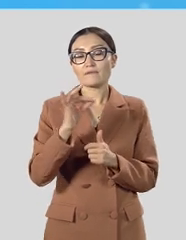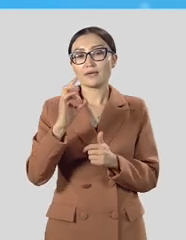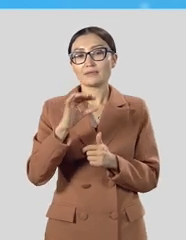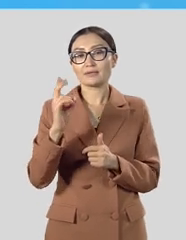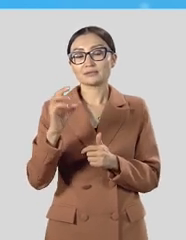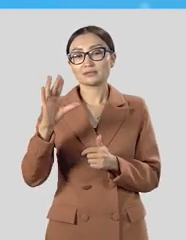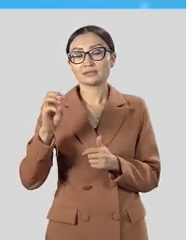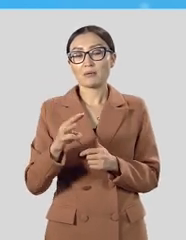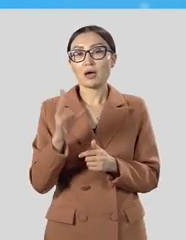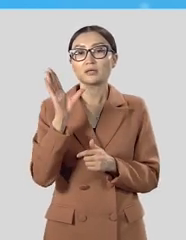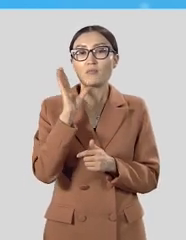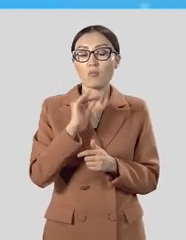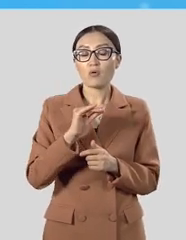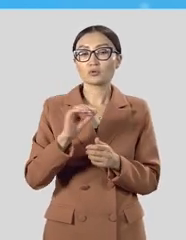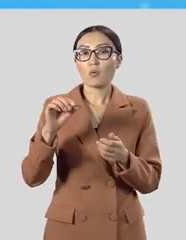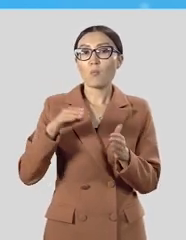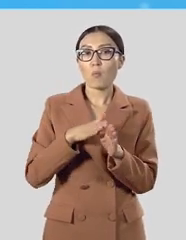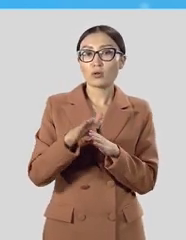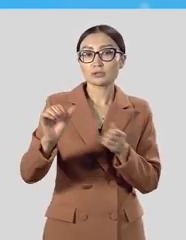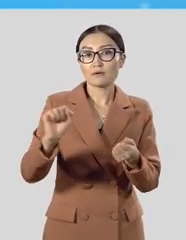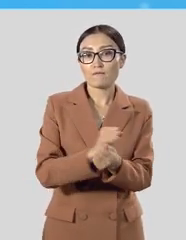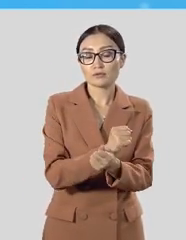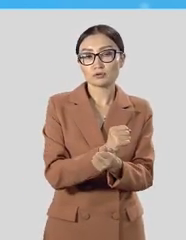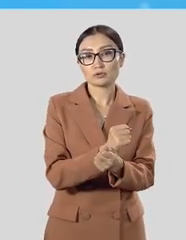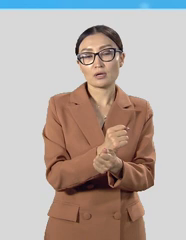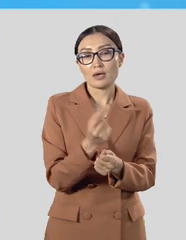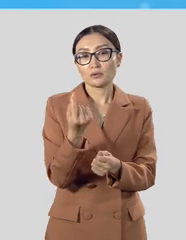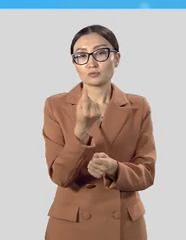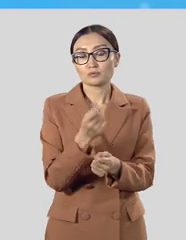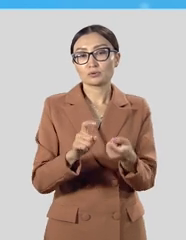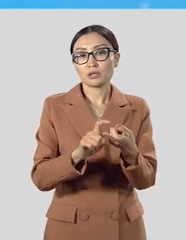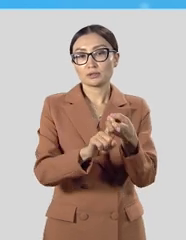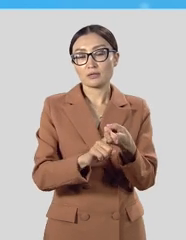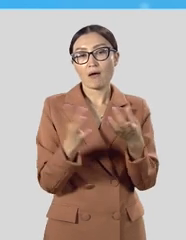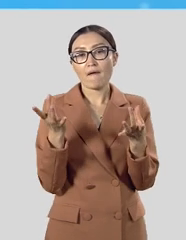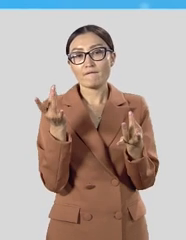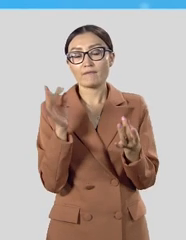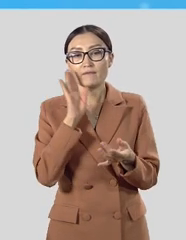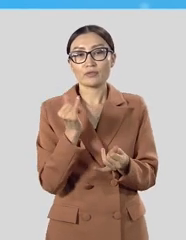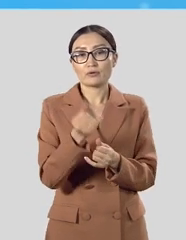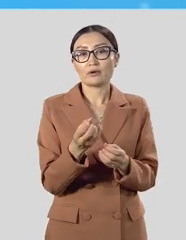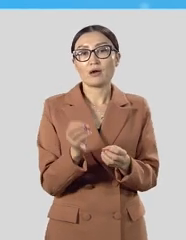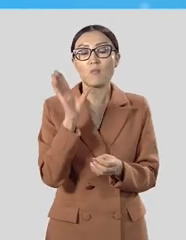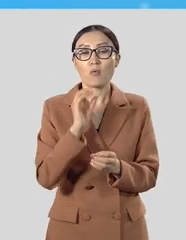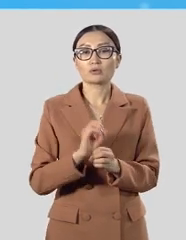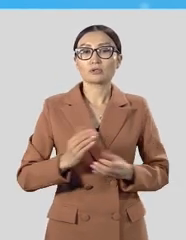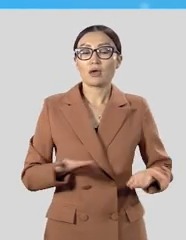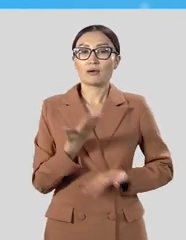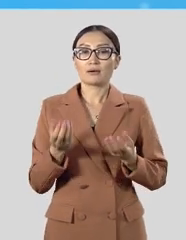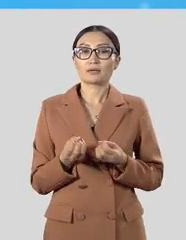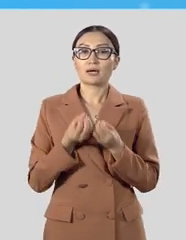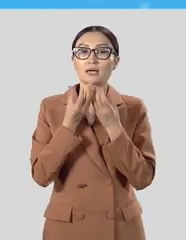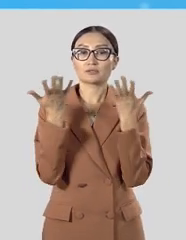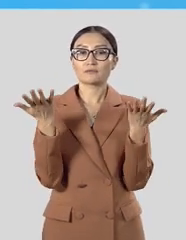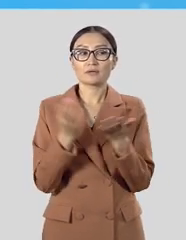способность воскресать из полностью высушенного состояния при малейшем контакте с водой. Самый большой цветок в мире